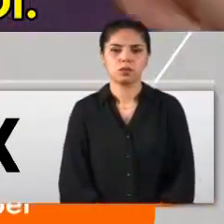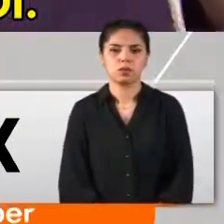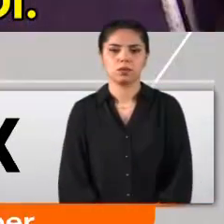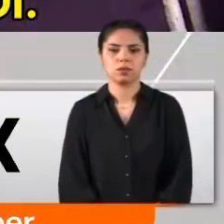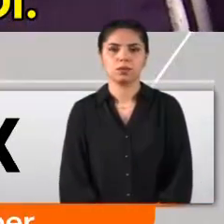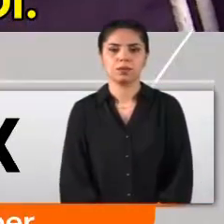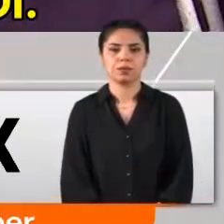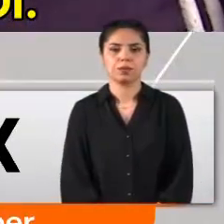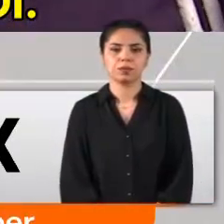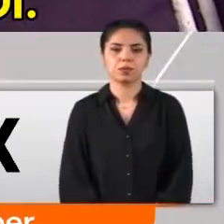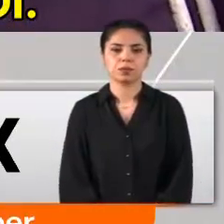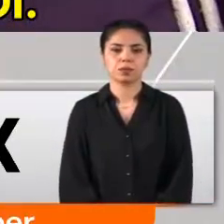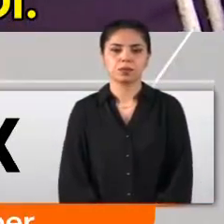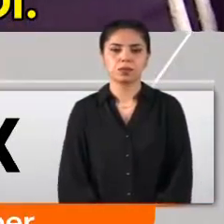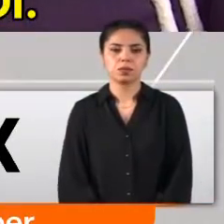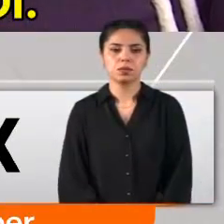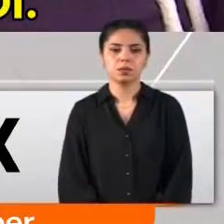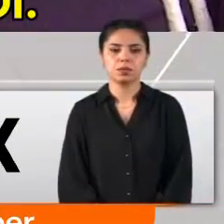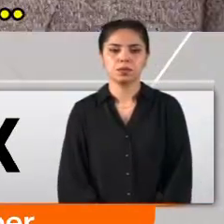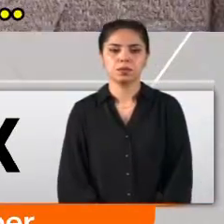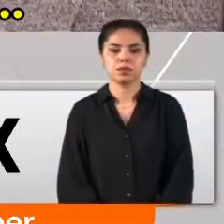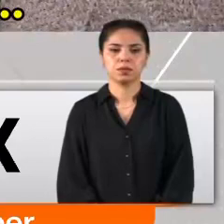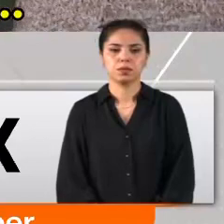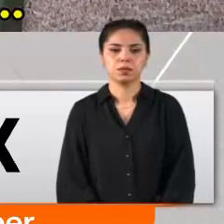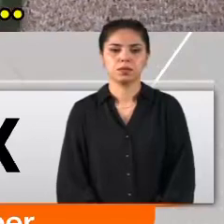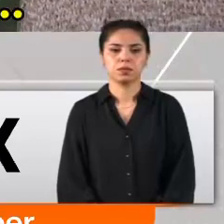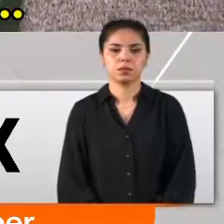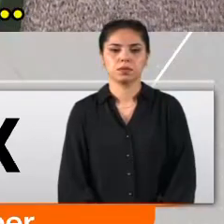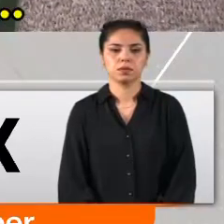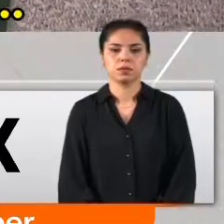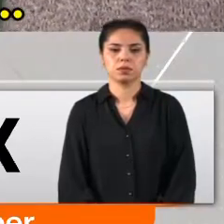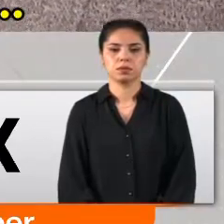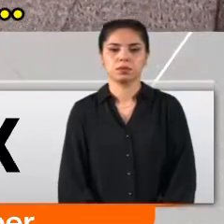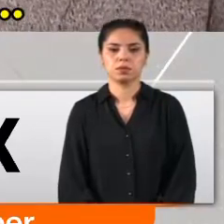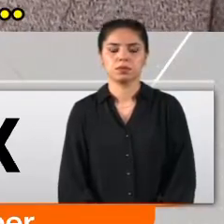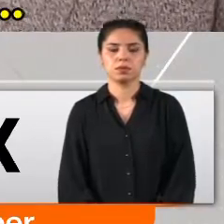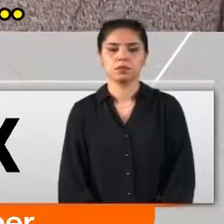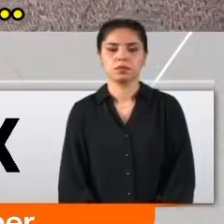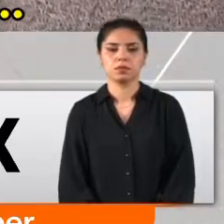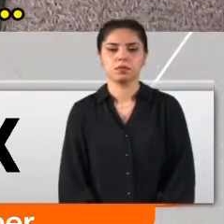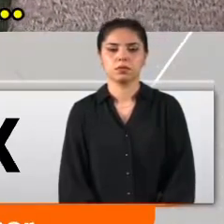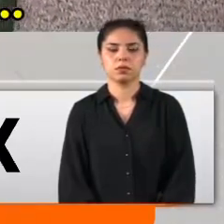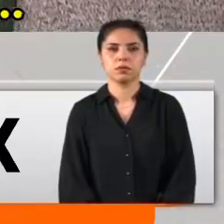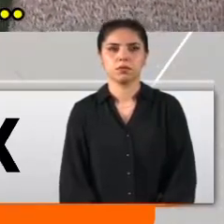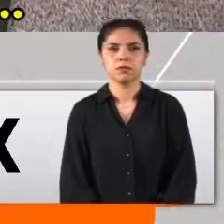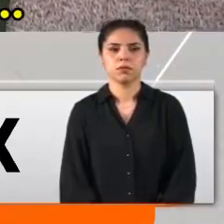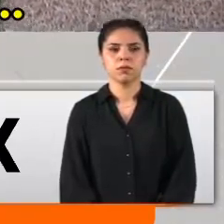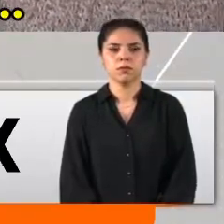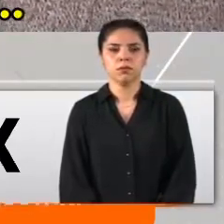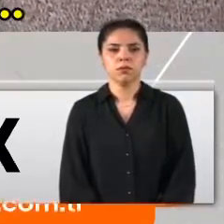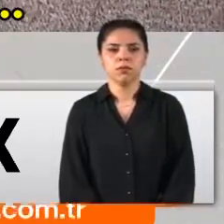orası da girsin. Bizim zaten yanımıza kadar geldi. Onlara ayrılan rezerv alanlarda ve kira yardımıyla birlikte de